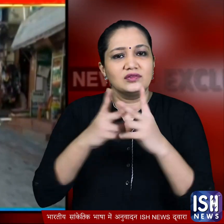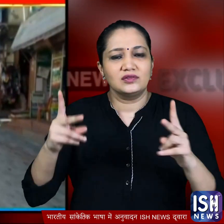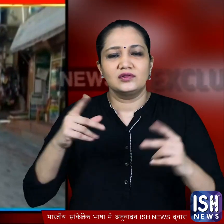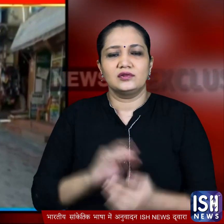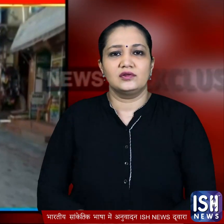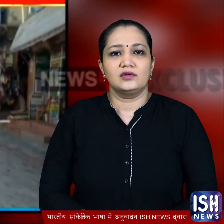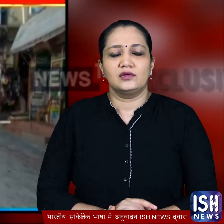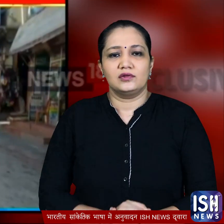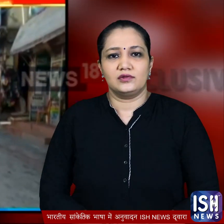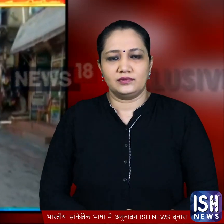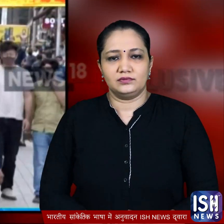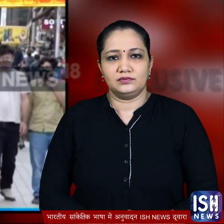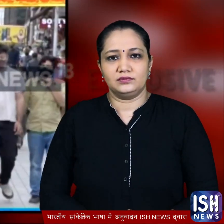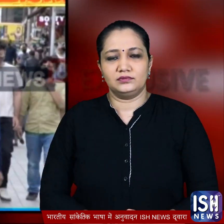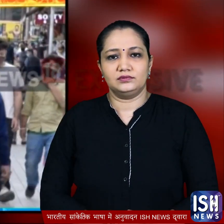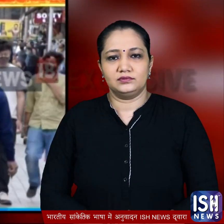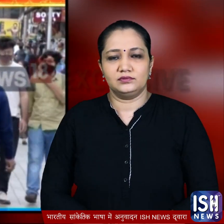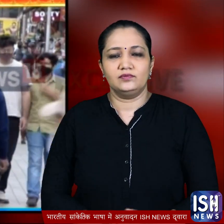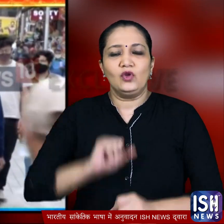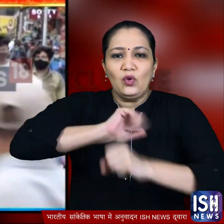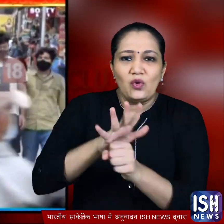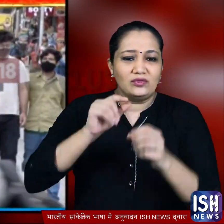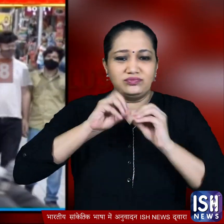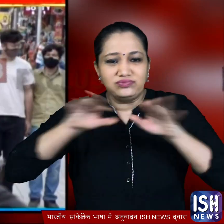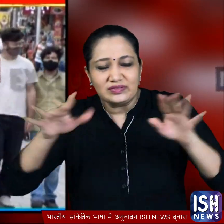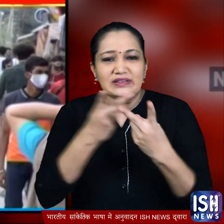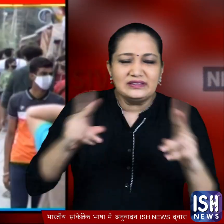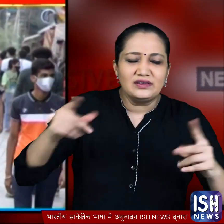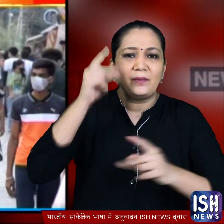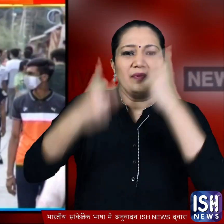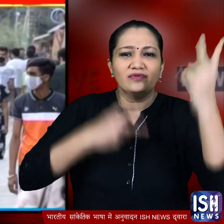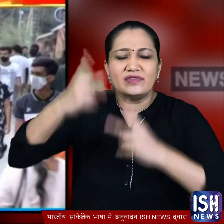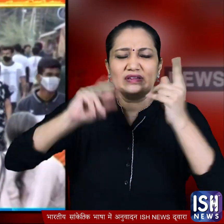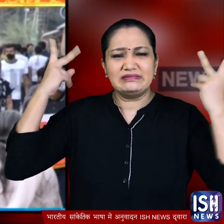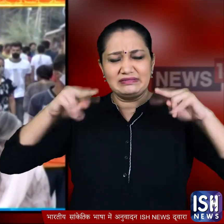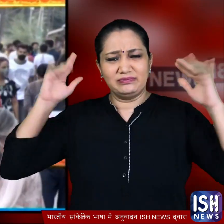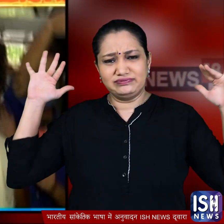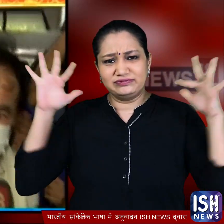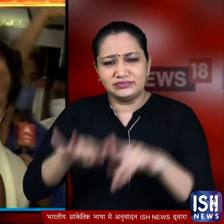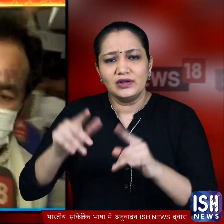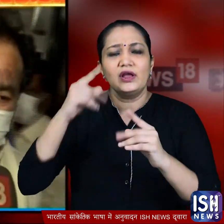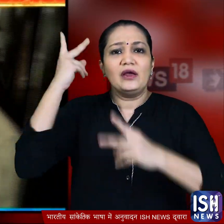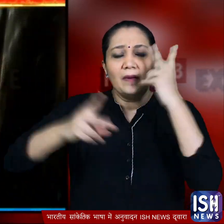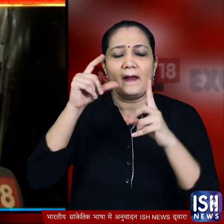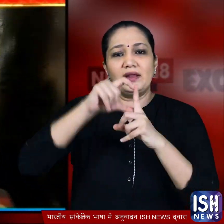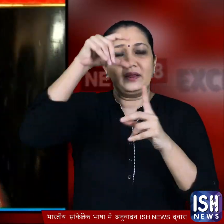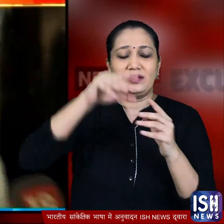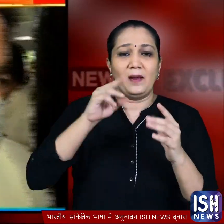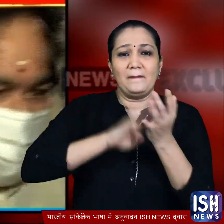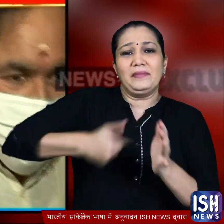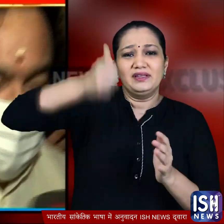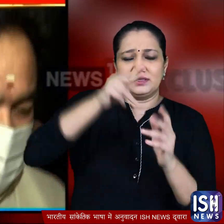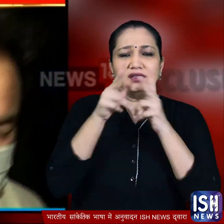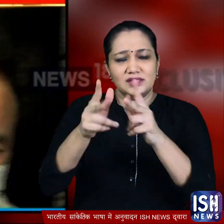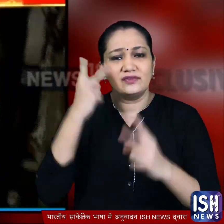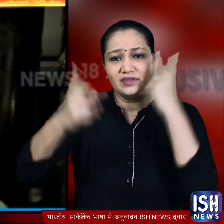3 लाख के करीब जो है जुर्माना भी यहाँ पर वसूला जा रहा है। कोरोना संकट में घूमने फिरने की जगहों पर सैलानियों की भारी भीड़ जुटने पर पर्यटन मंत्री ने भरोसा दिया